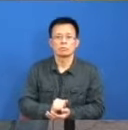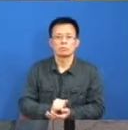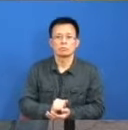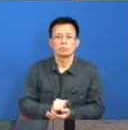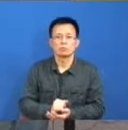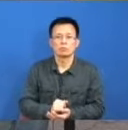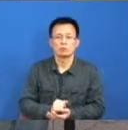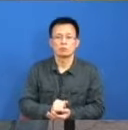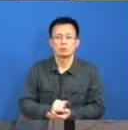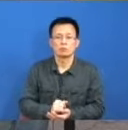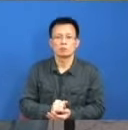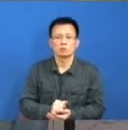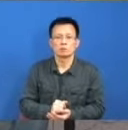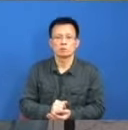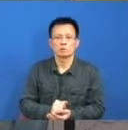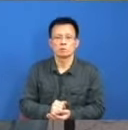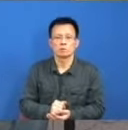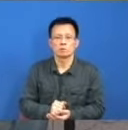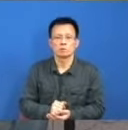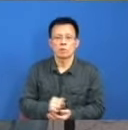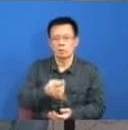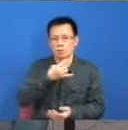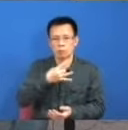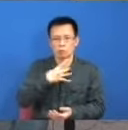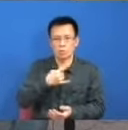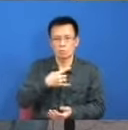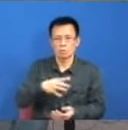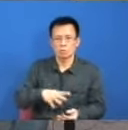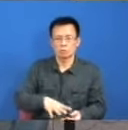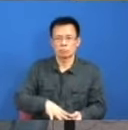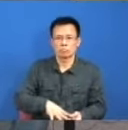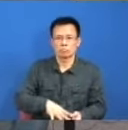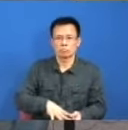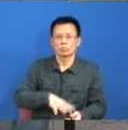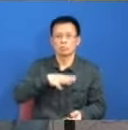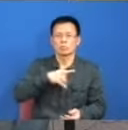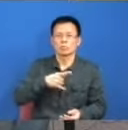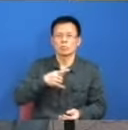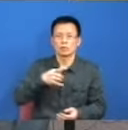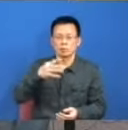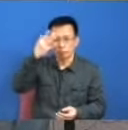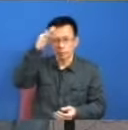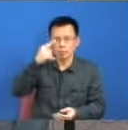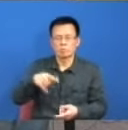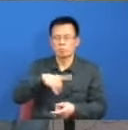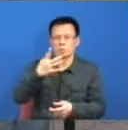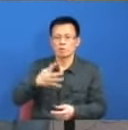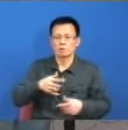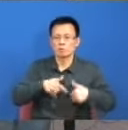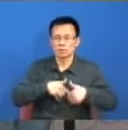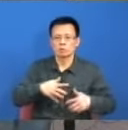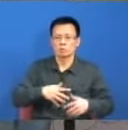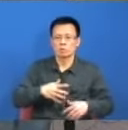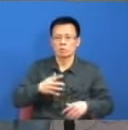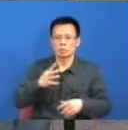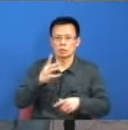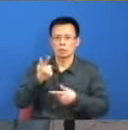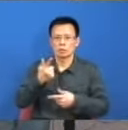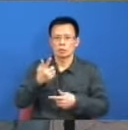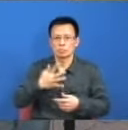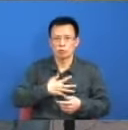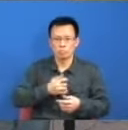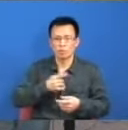驗，未即係屋企人未有充分嘅理解。自己都未有足夠心理準備咧，你係真係俾人指控啊，